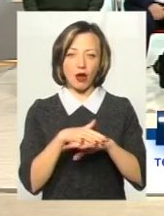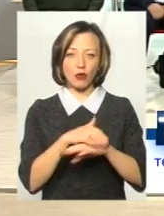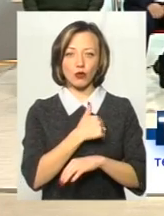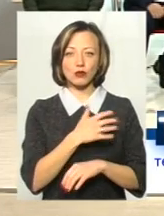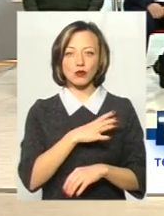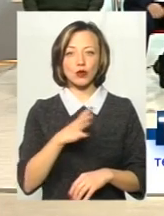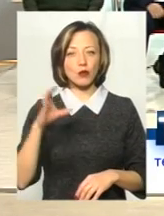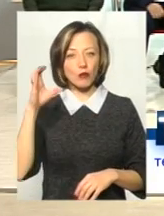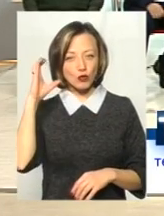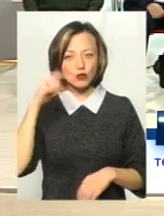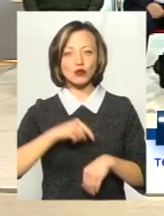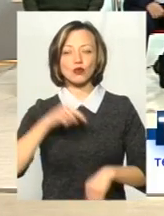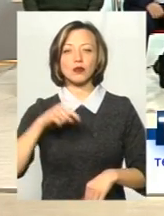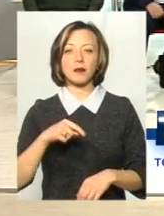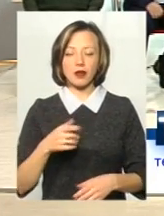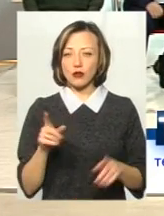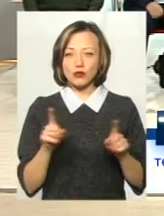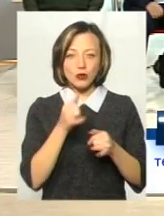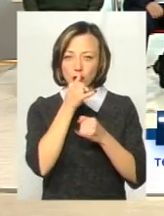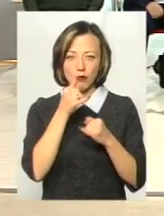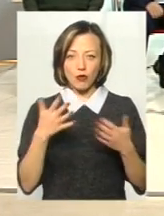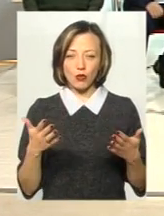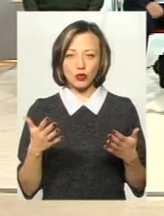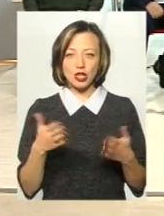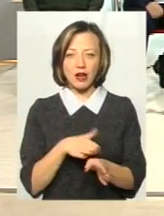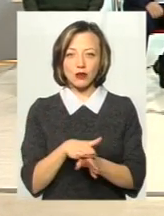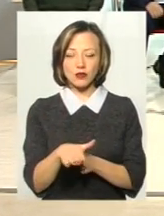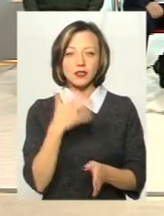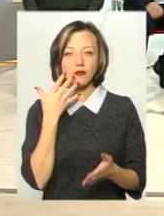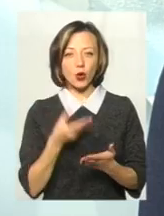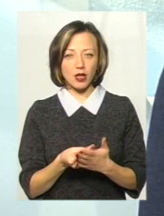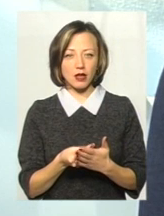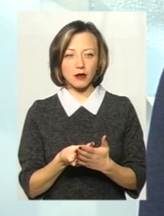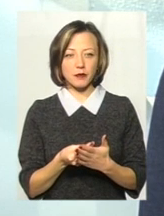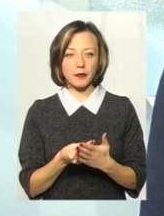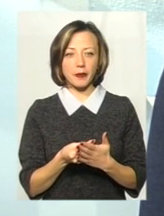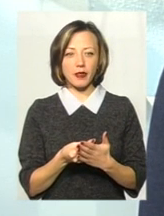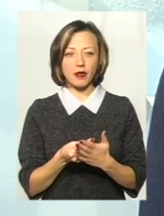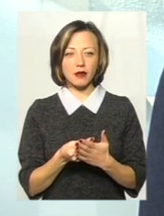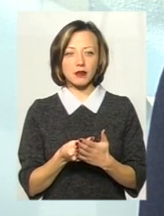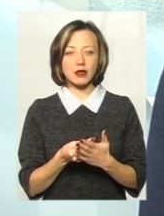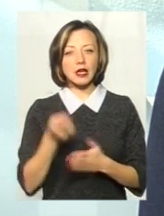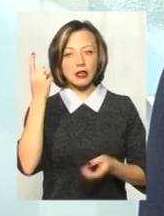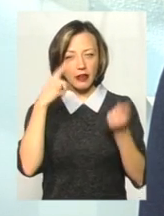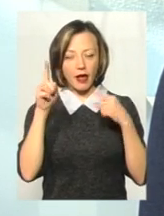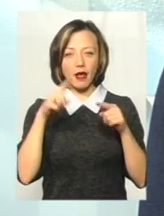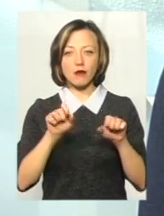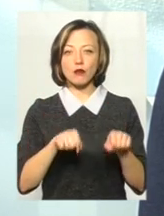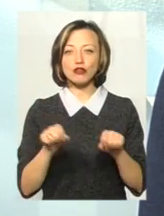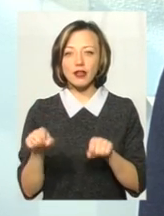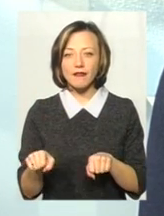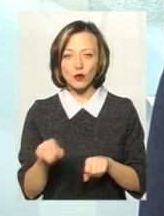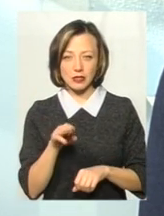бути почутим, він відчуває, що він не може реалізувати свої, ну, якісь ті ідеї,